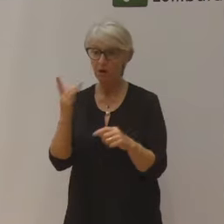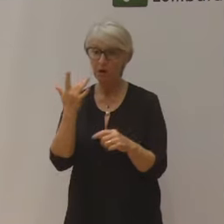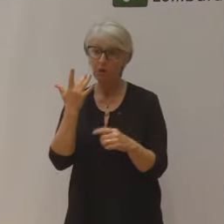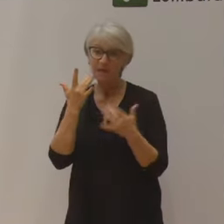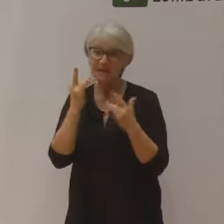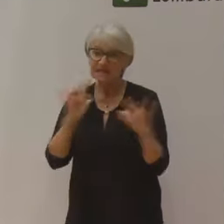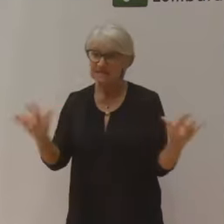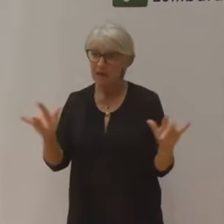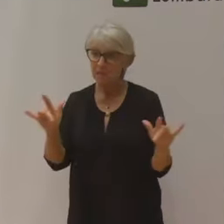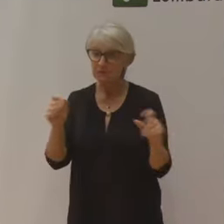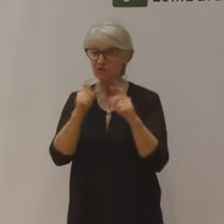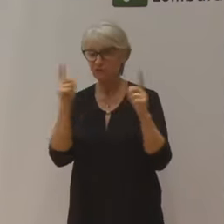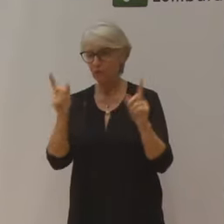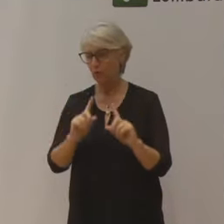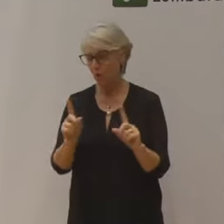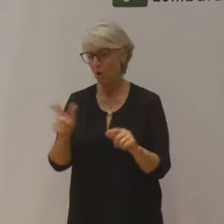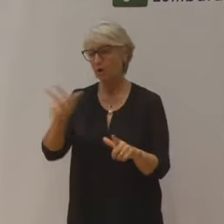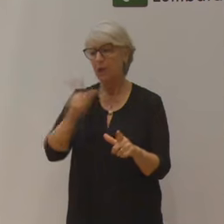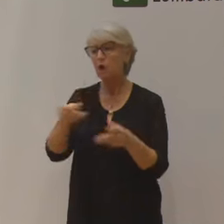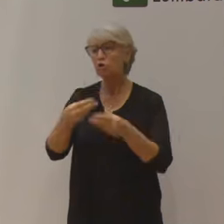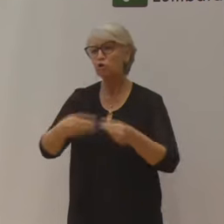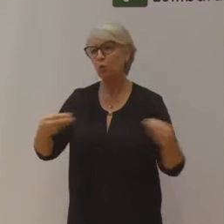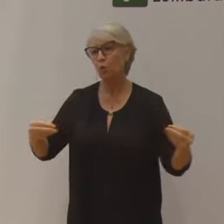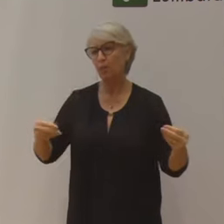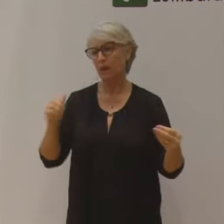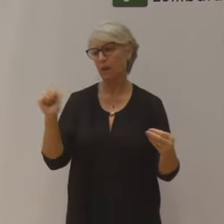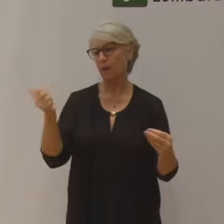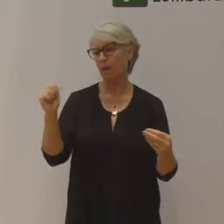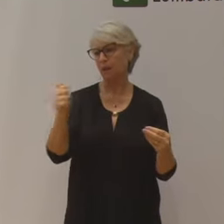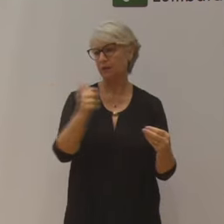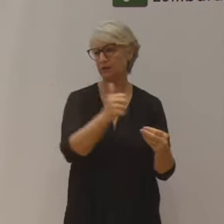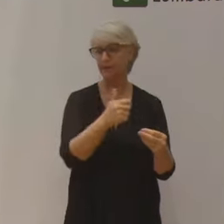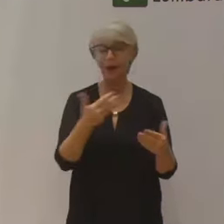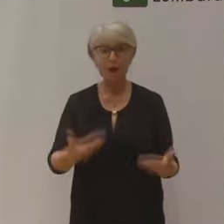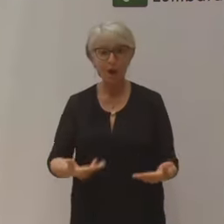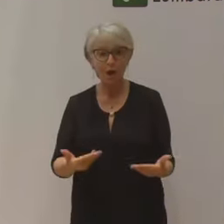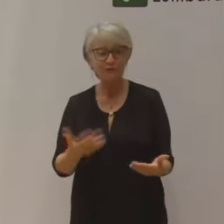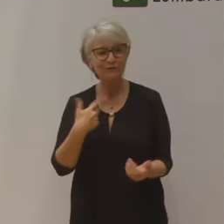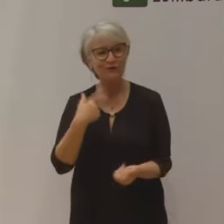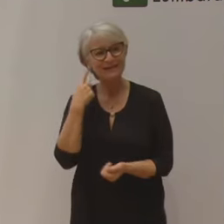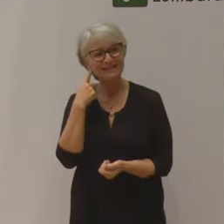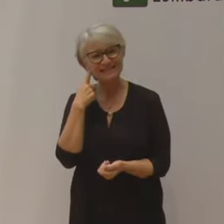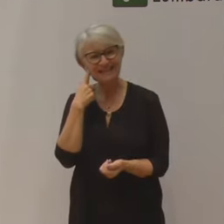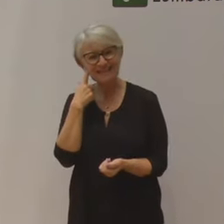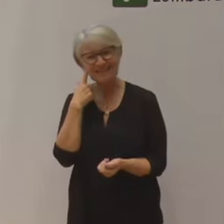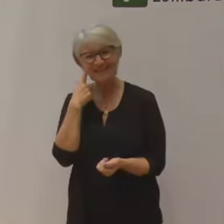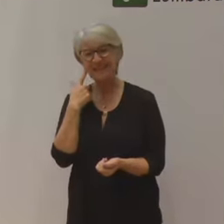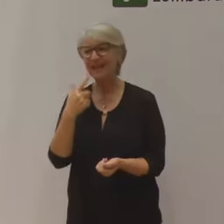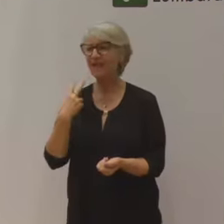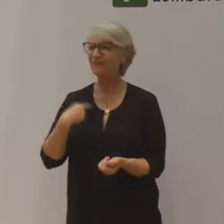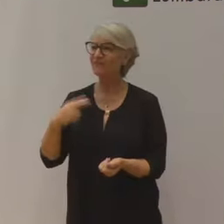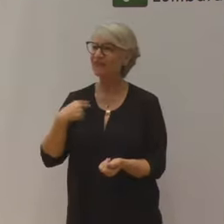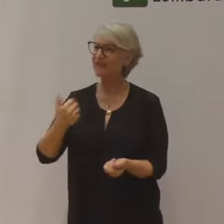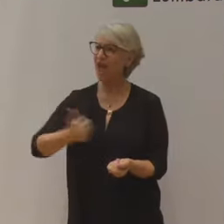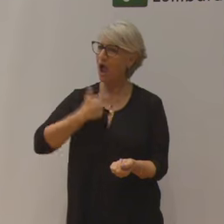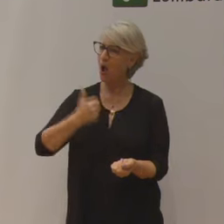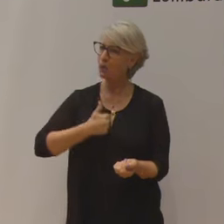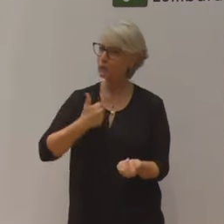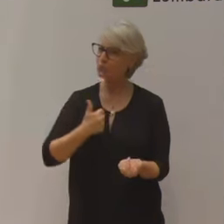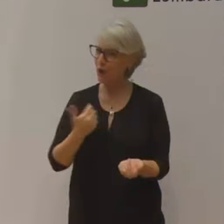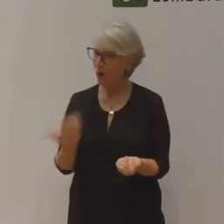pillole o semplici video, ma sono strumenti per ognuno di voi. E adesso vorrei sentire, insomma, questa vita autonoma e